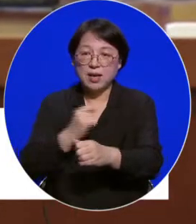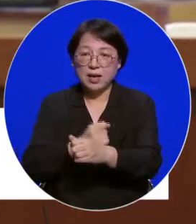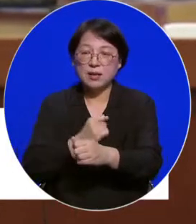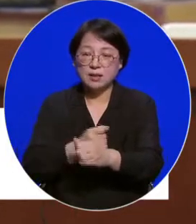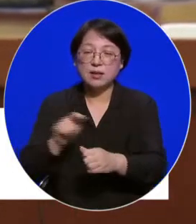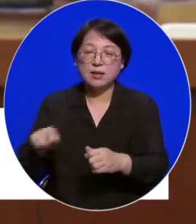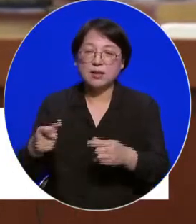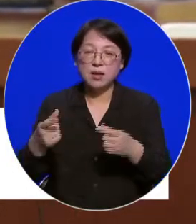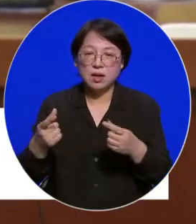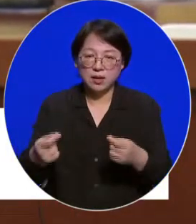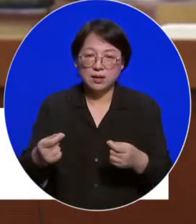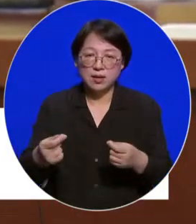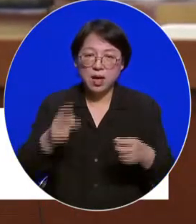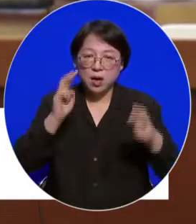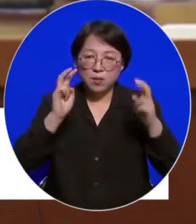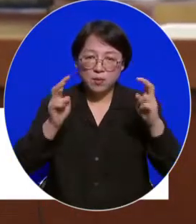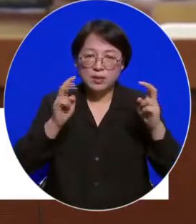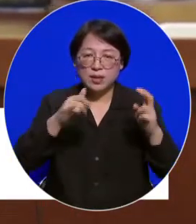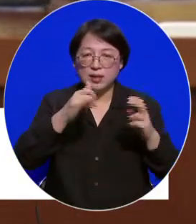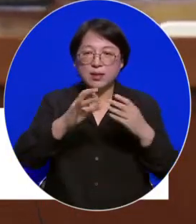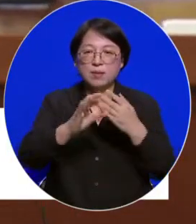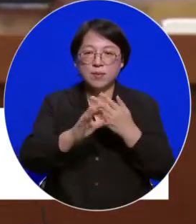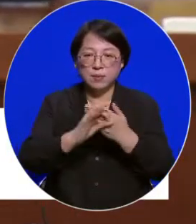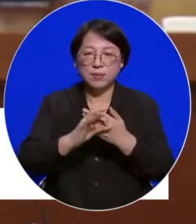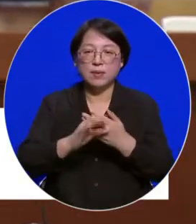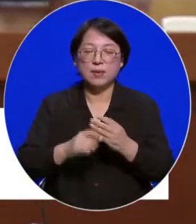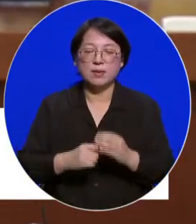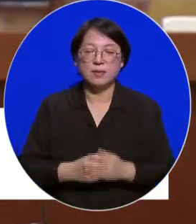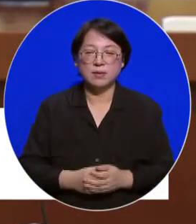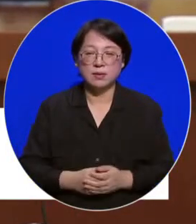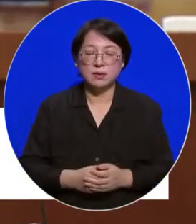그러한 기관이나 기업이 있다면